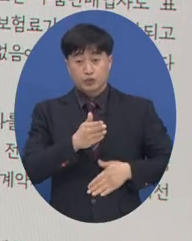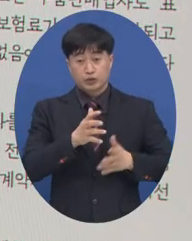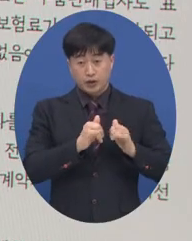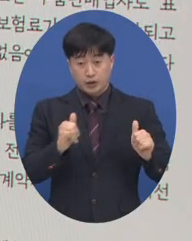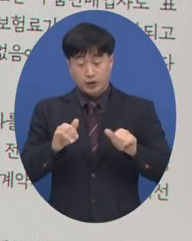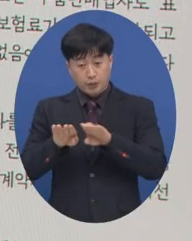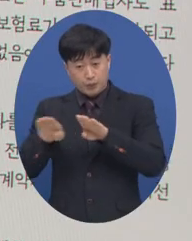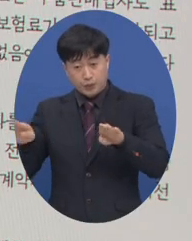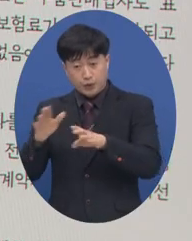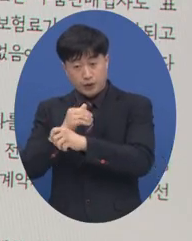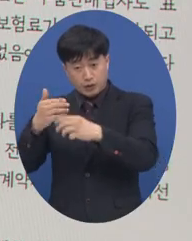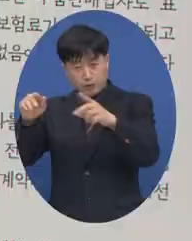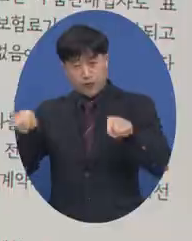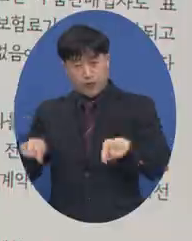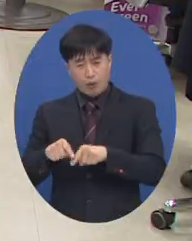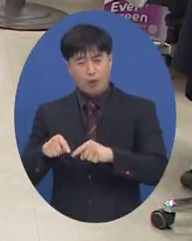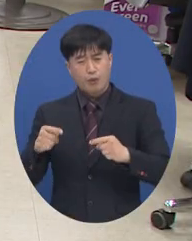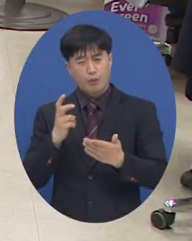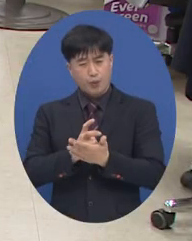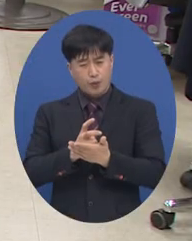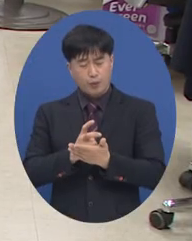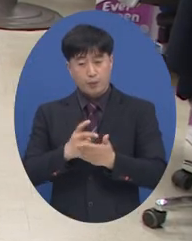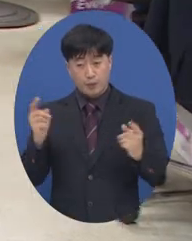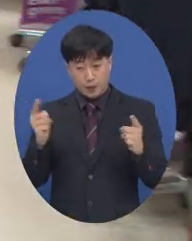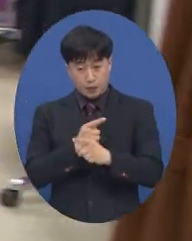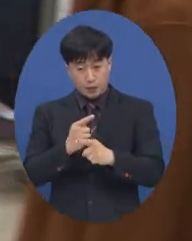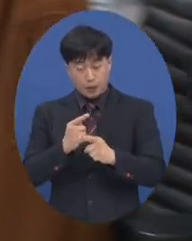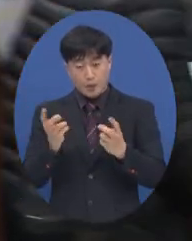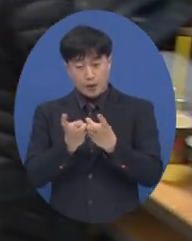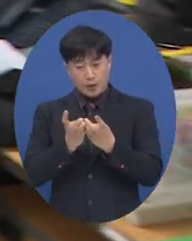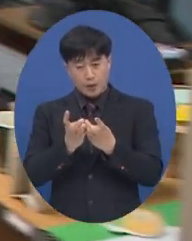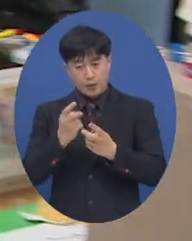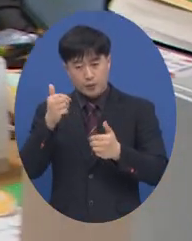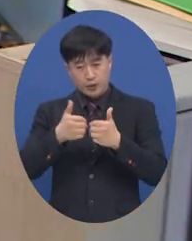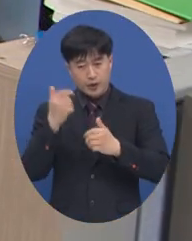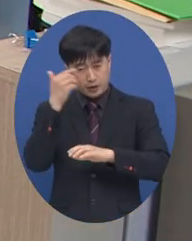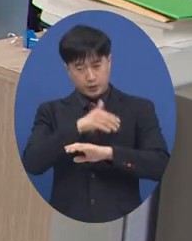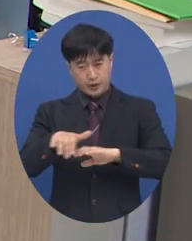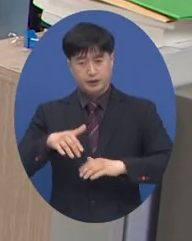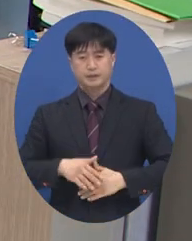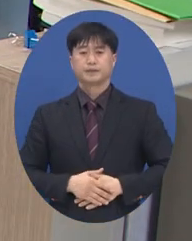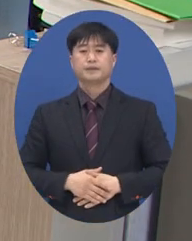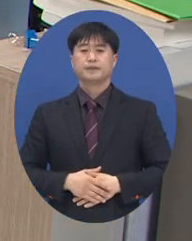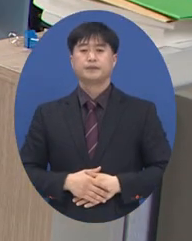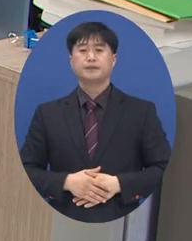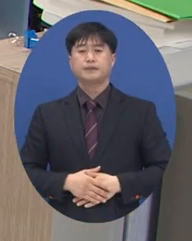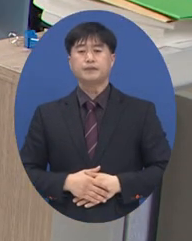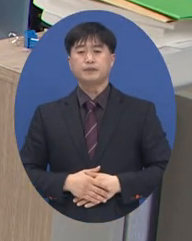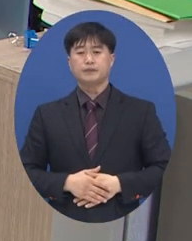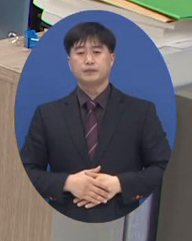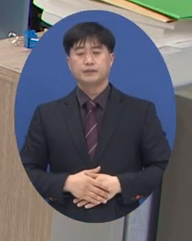제도개선 방안 등을 논의할 예정 닭 경제이슈 tv 최창수 닙니다